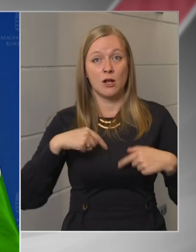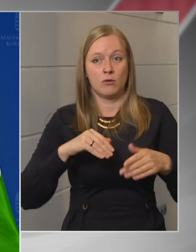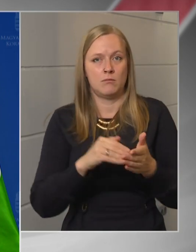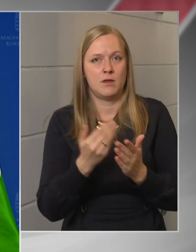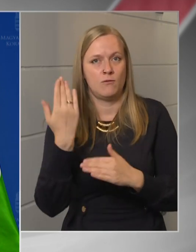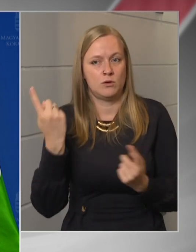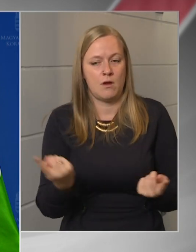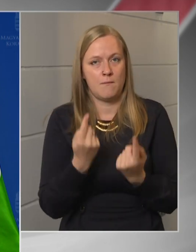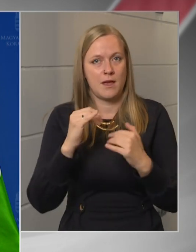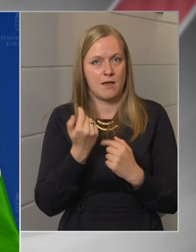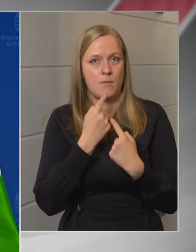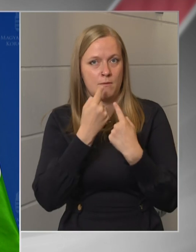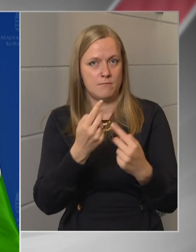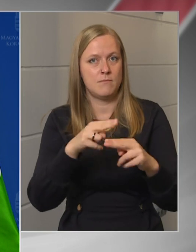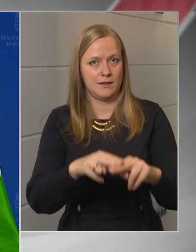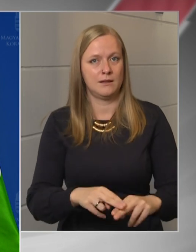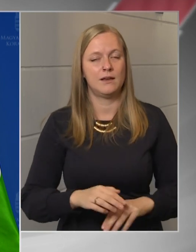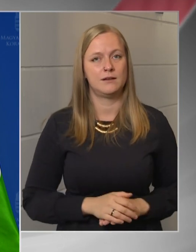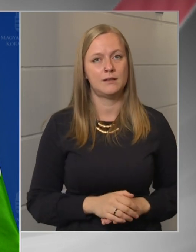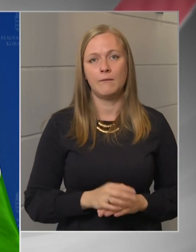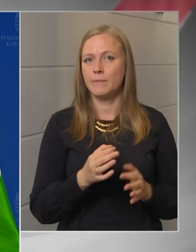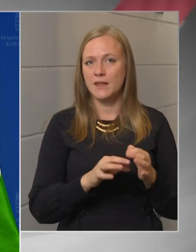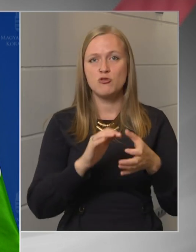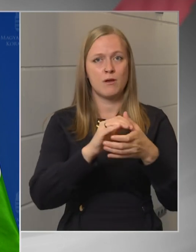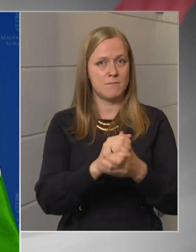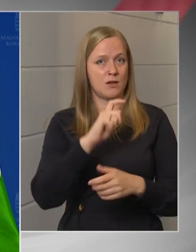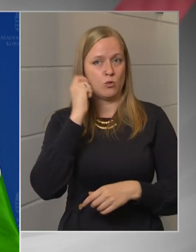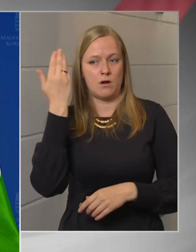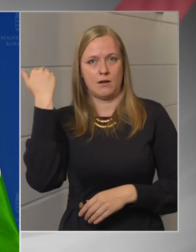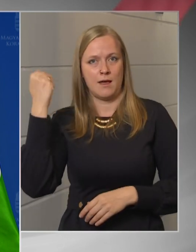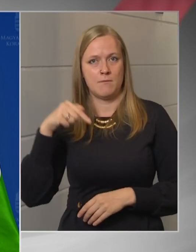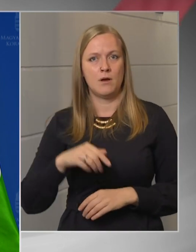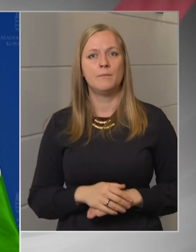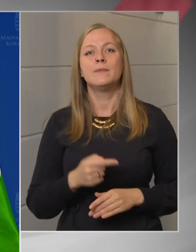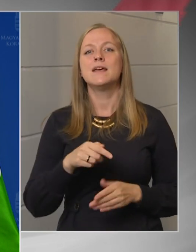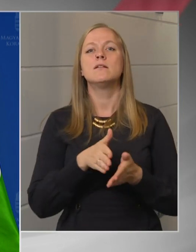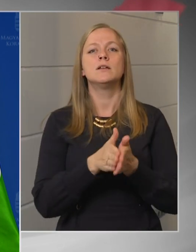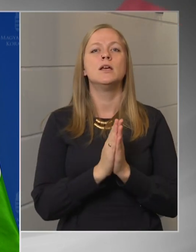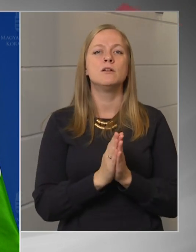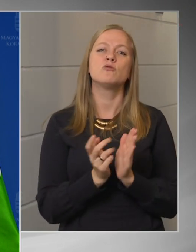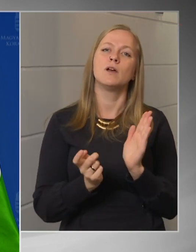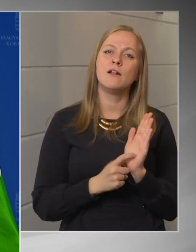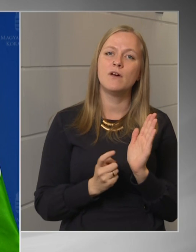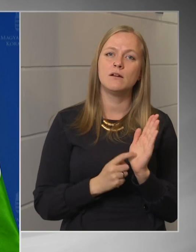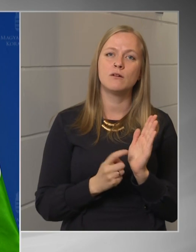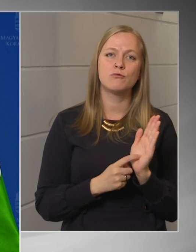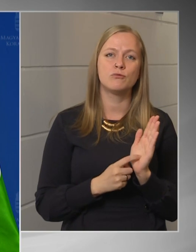megígérte, a teljesen békés Ukrajnában. Tehát ez a kérésünk, elvárásunk,